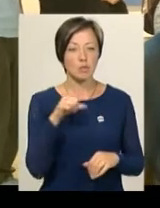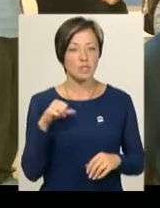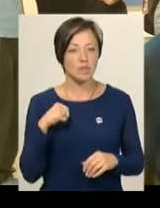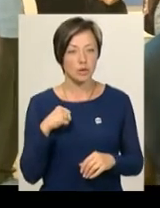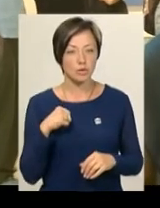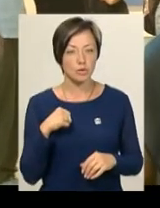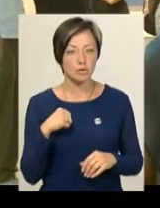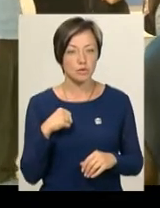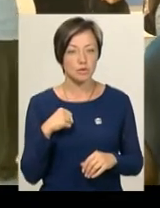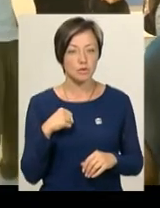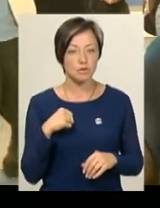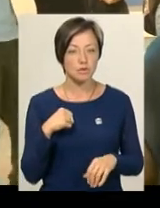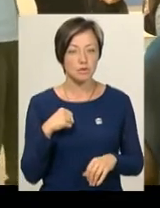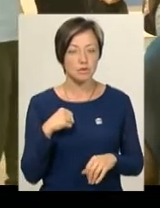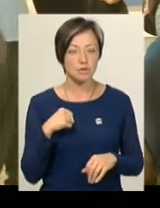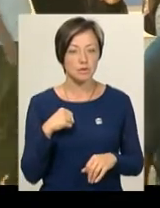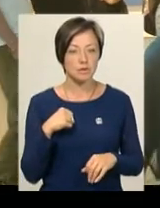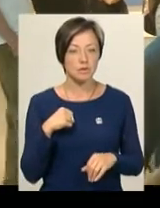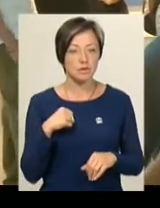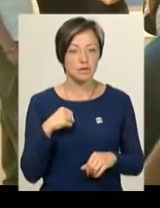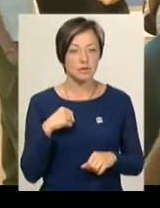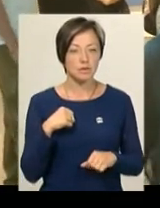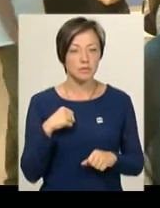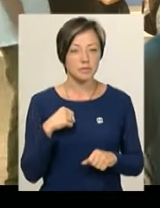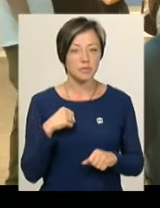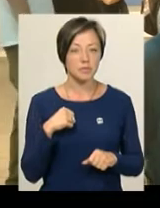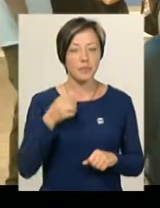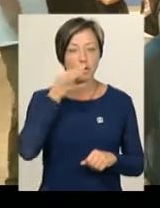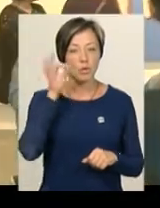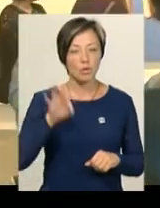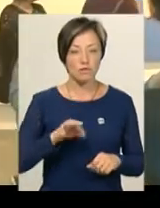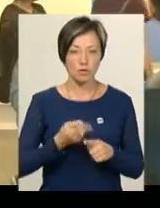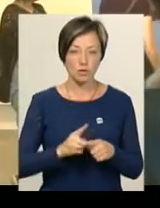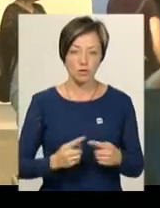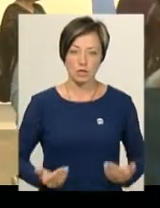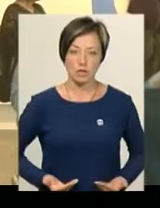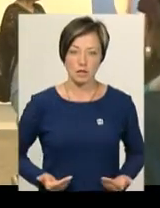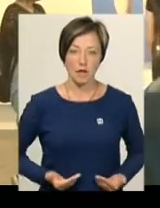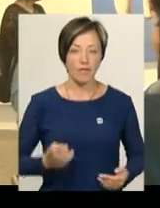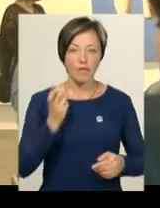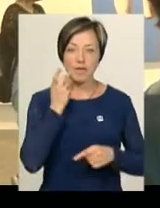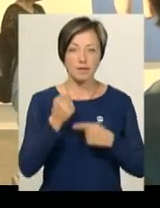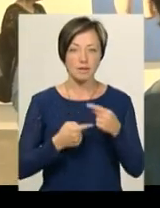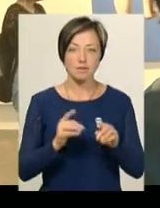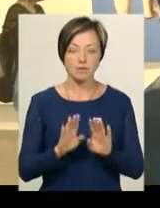досвіду цього життя. Мене завжди